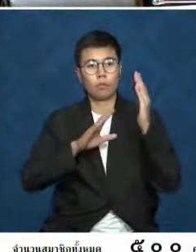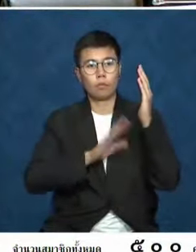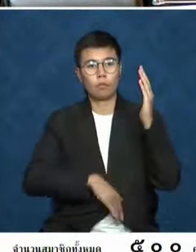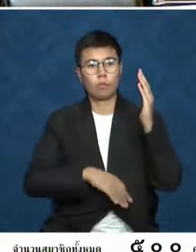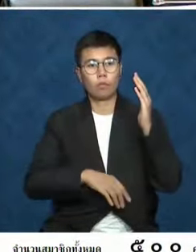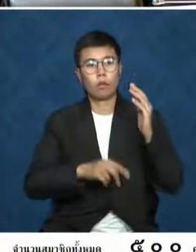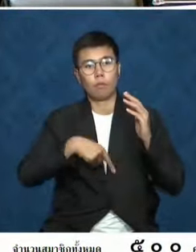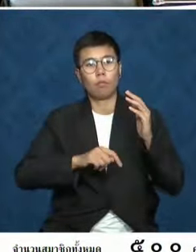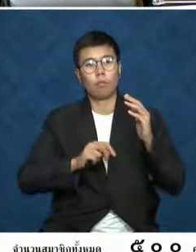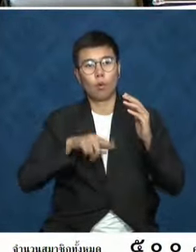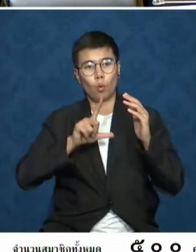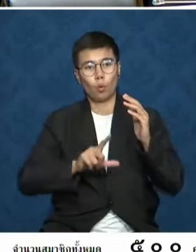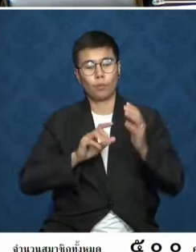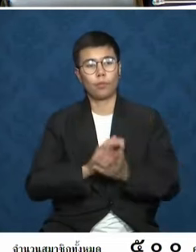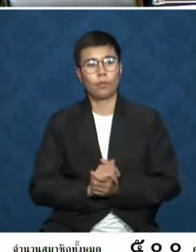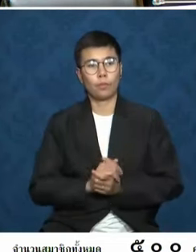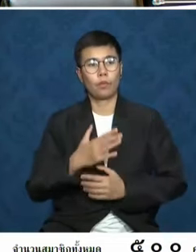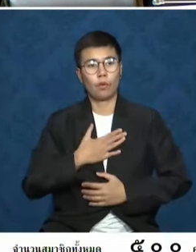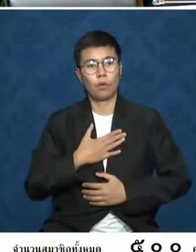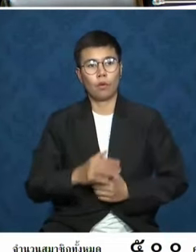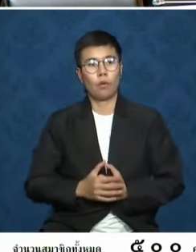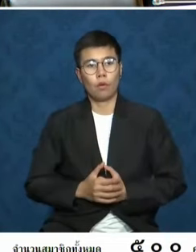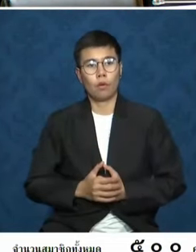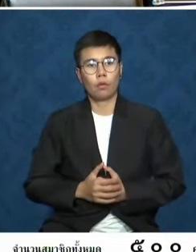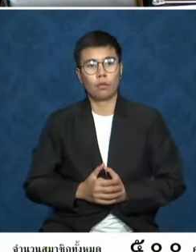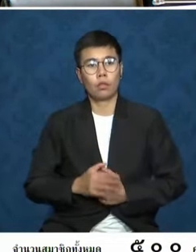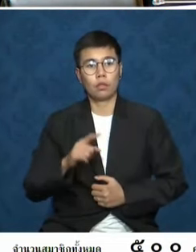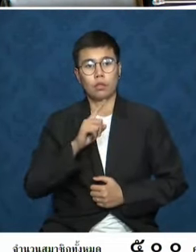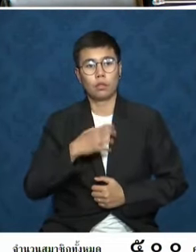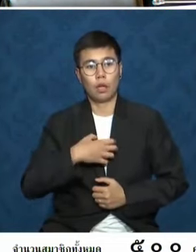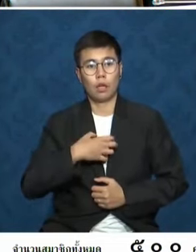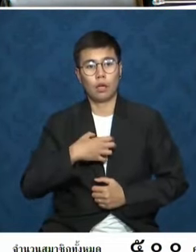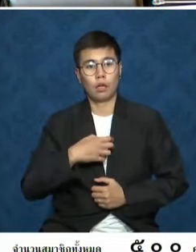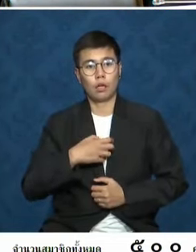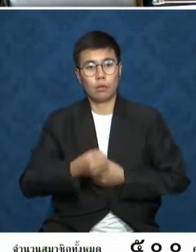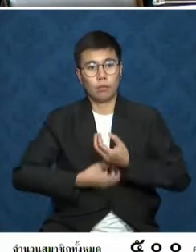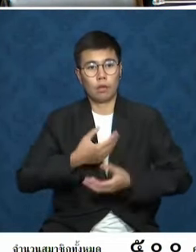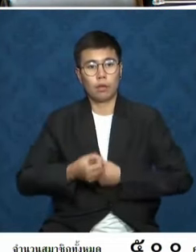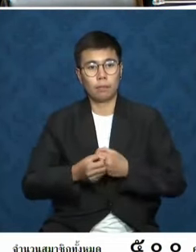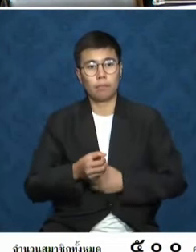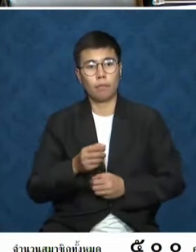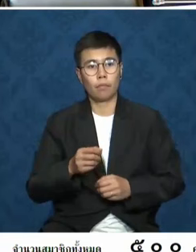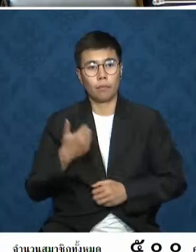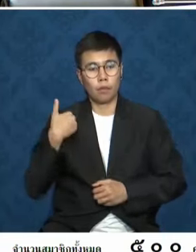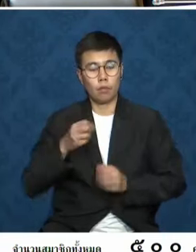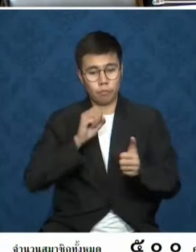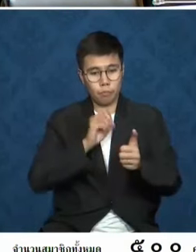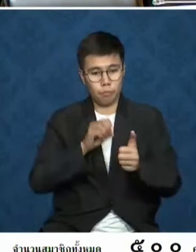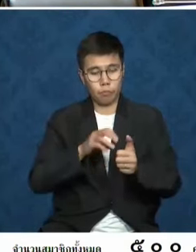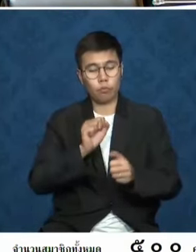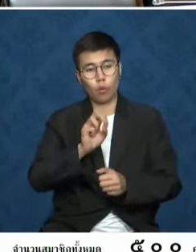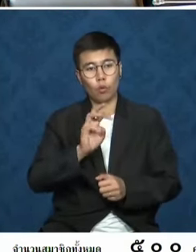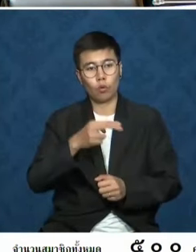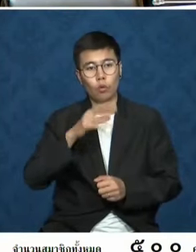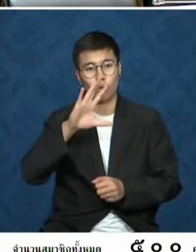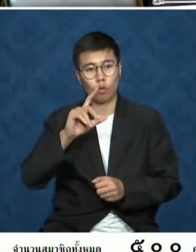by Nosสำหรบวัี้ ดีฉันมความต้องการที่จะให้ควเหนสนกับทางสอวัทช.ก่อน